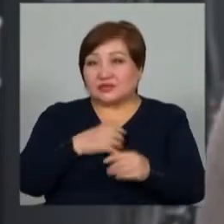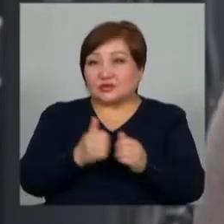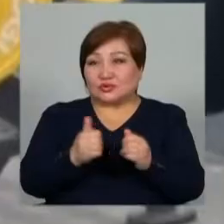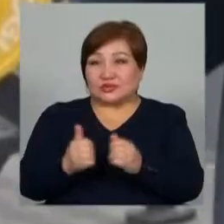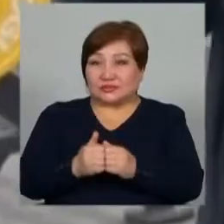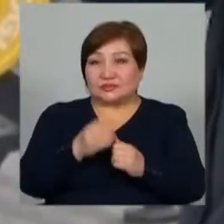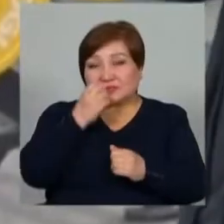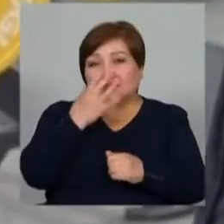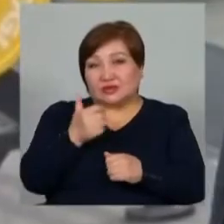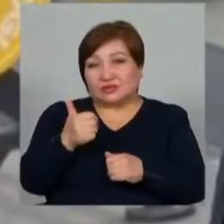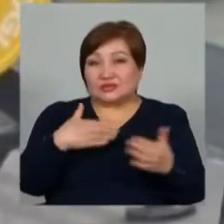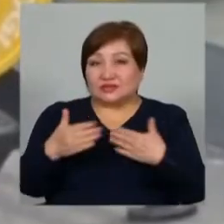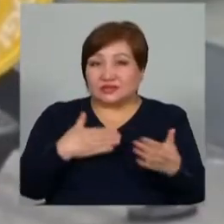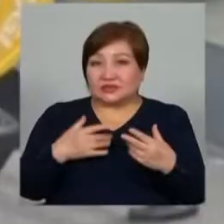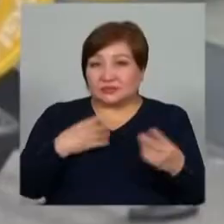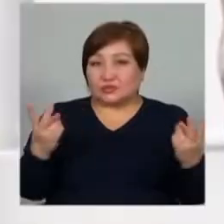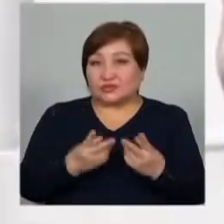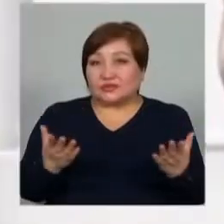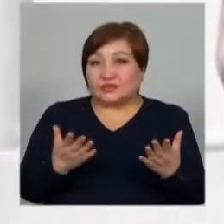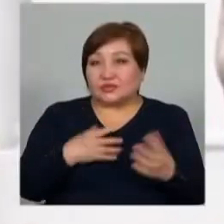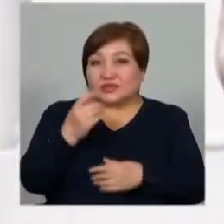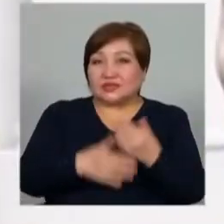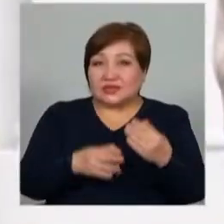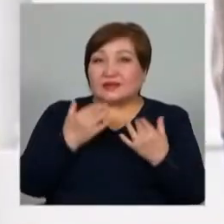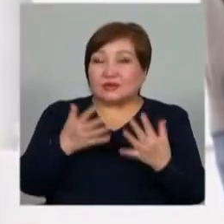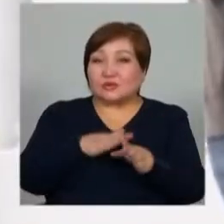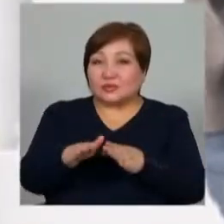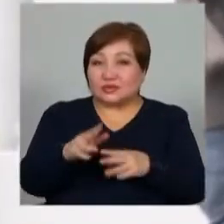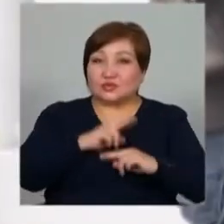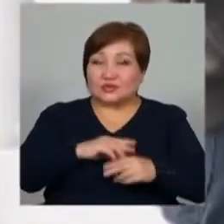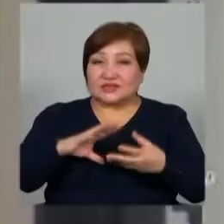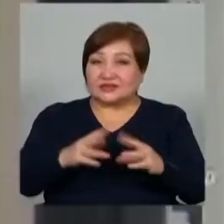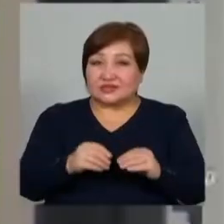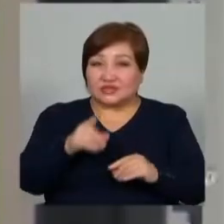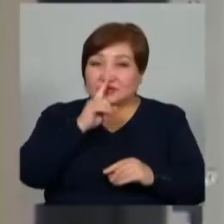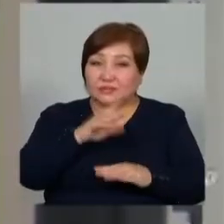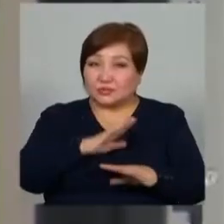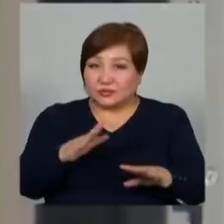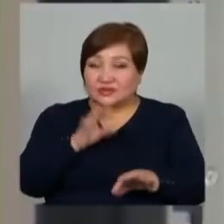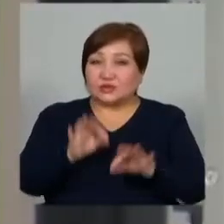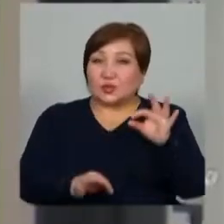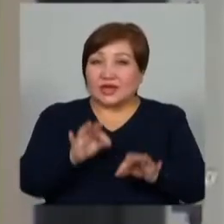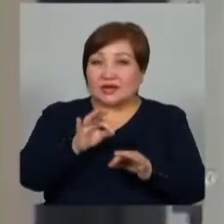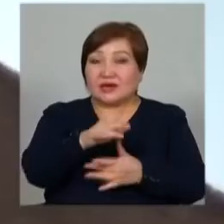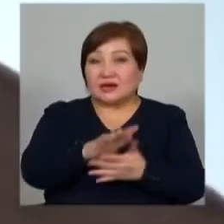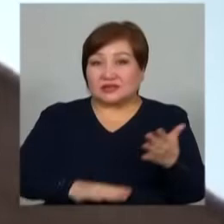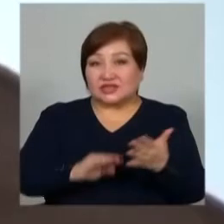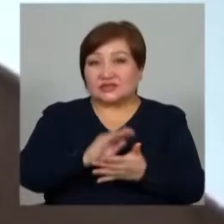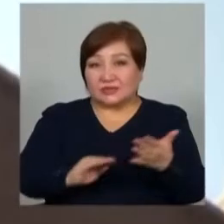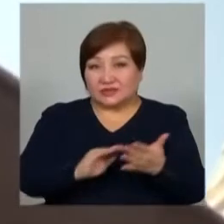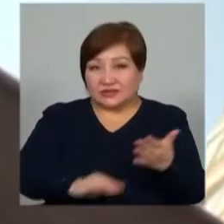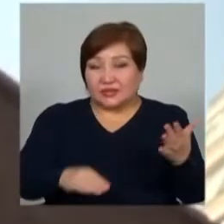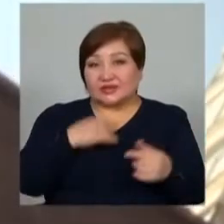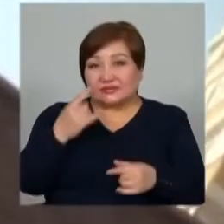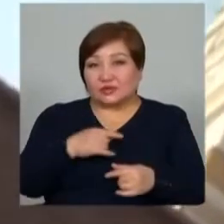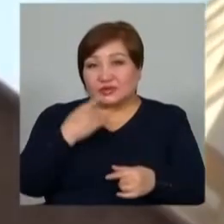болуға. Ал тұрғындар талаптарымыз орындалмай, жұмыс нәтижесіз болса, сотқа арыз жазамыз деп бекініп отыр. Қаламқас Нысанбай, Данияр